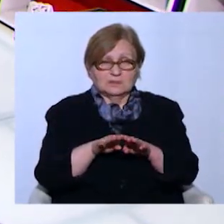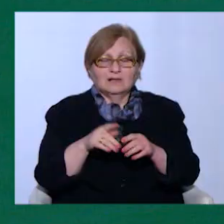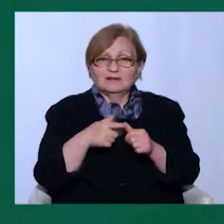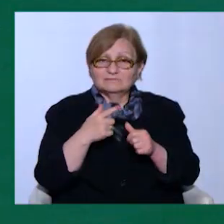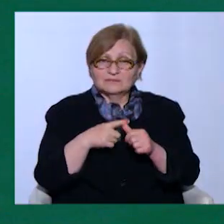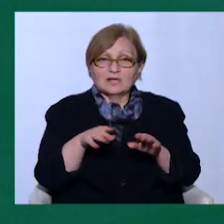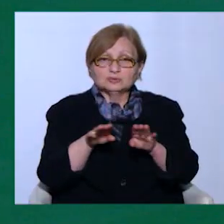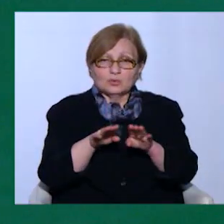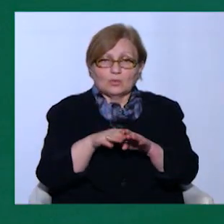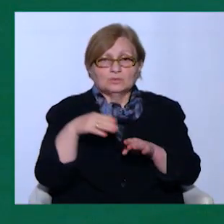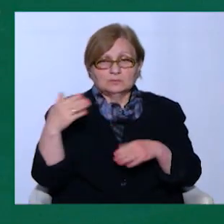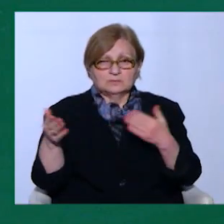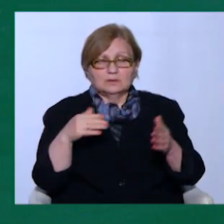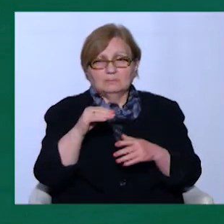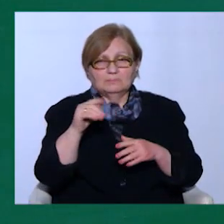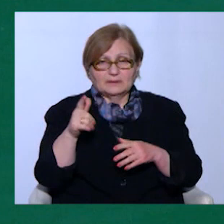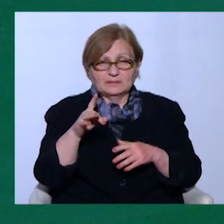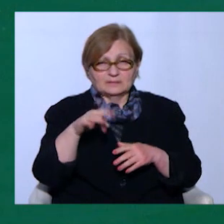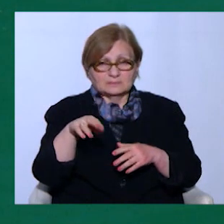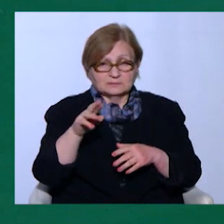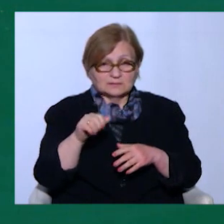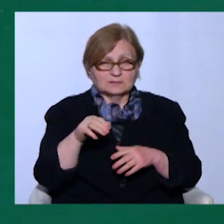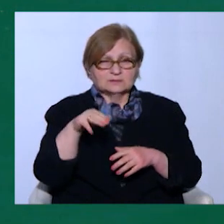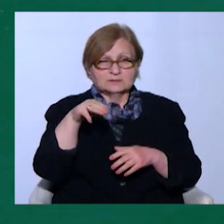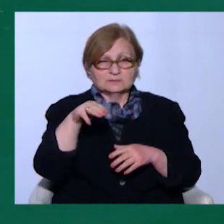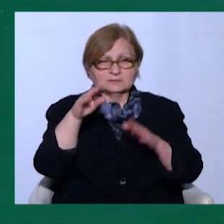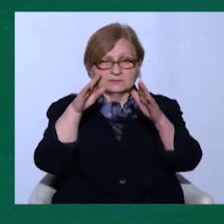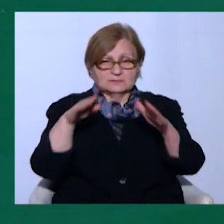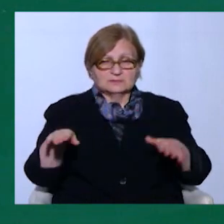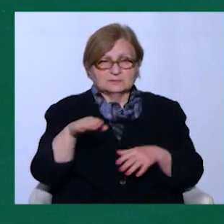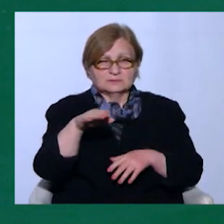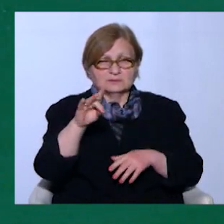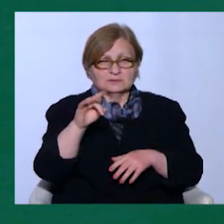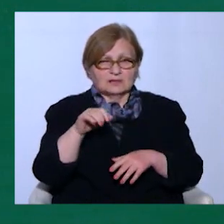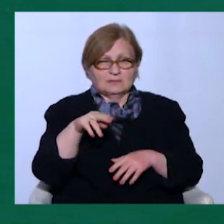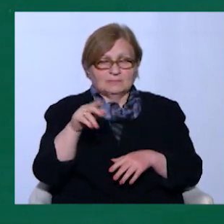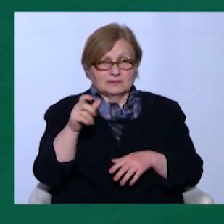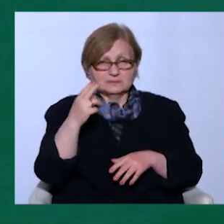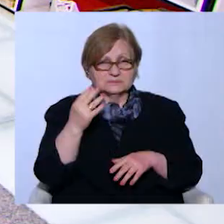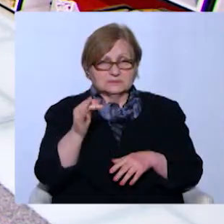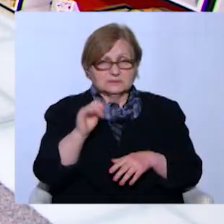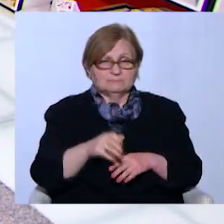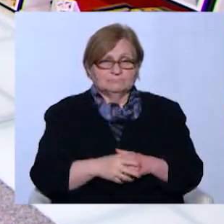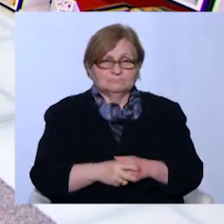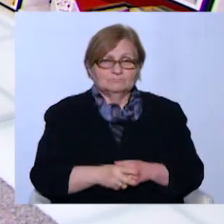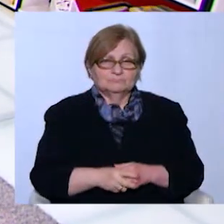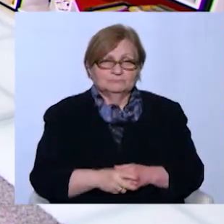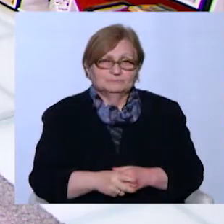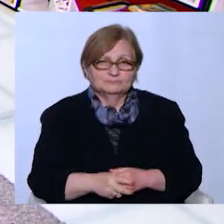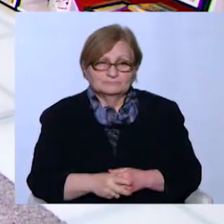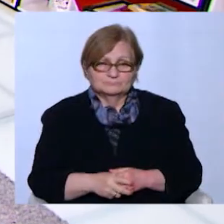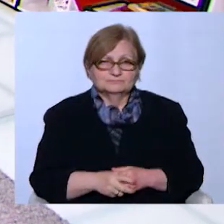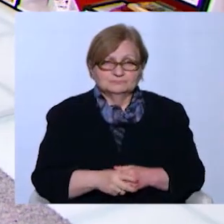ტოლფერდა ტრაპეცია. ანუ მოცემული გვაქვს ABCD ტრაპეცია, AB და CD ერთმანეთის ტოლია და ესე ტრაპეცია